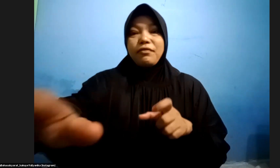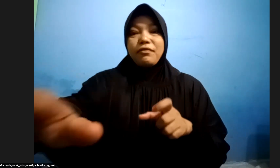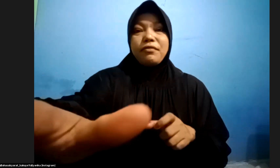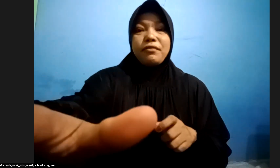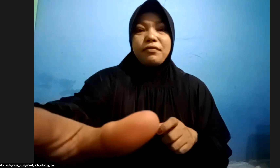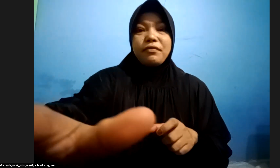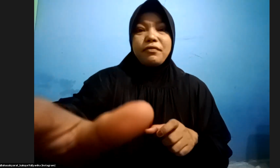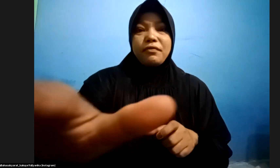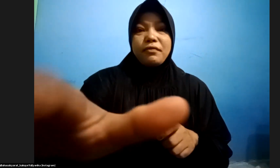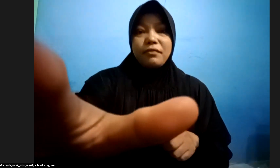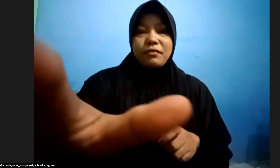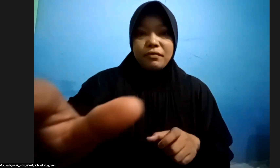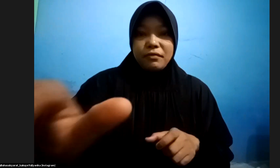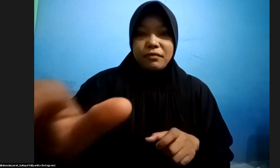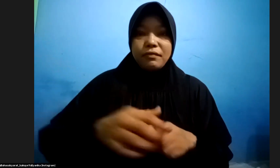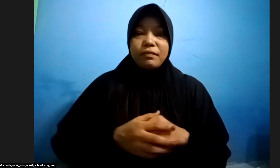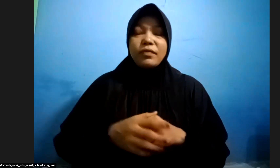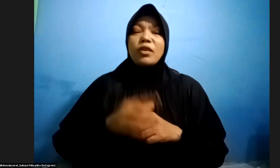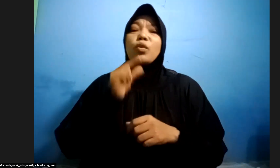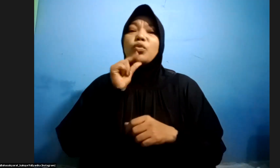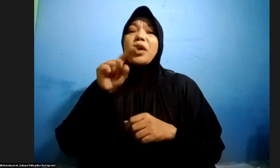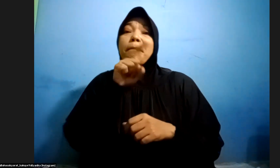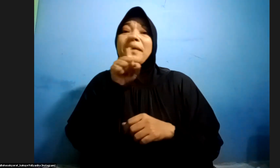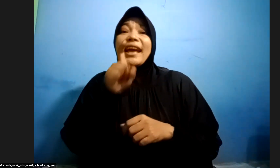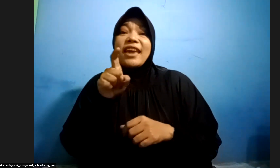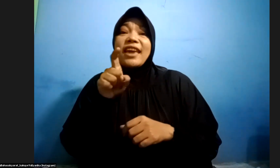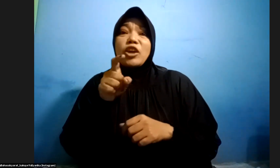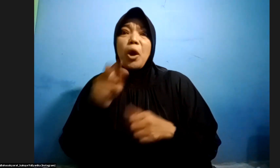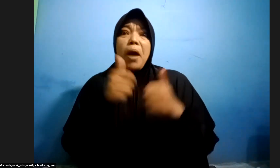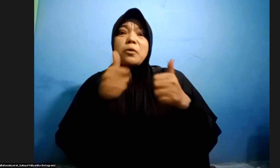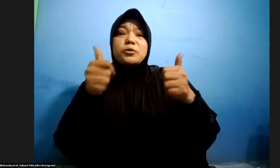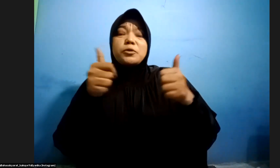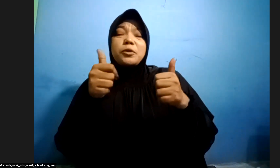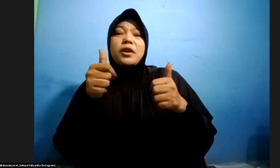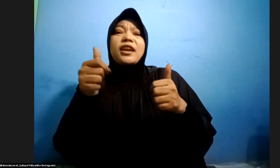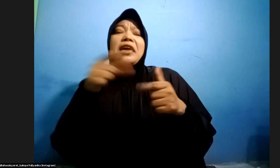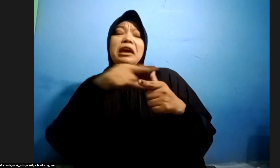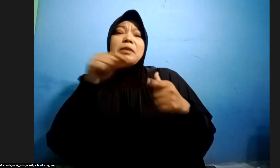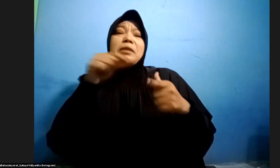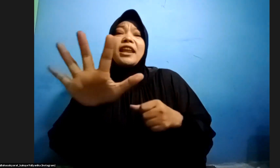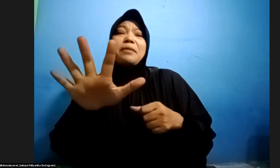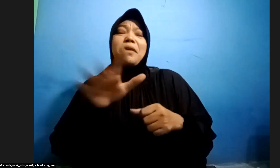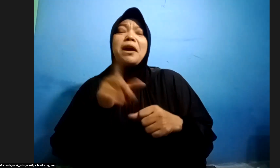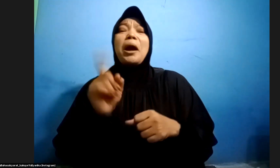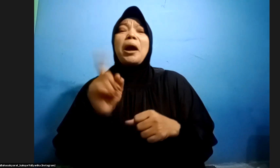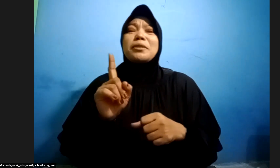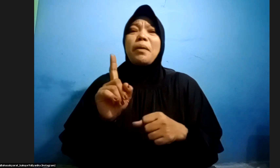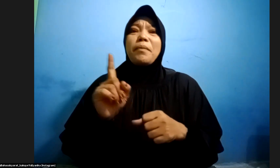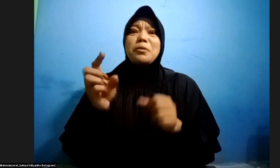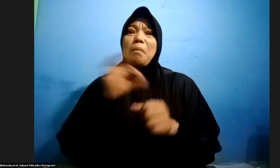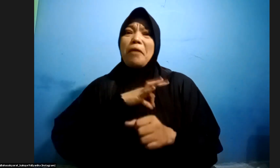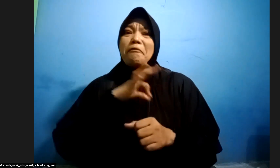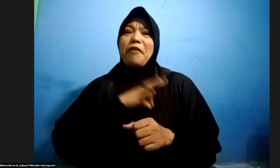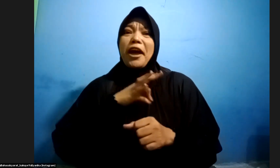orang penanya yang menarik pertanyaannya. Wah, itu bermanfaat banget ya buat masa pandemi karena kita kan butuh banget ya buat telepon